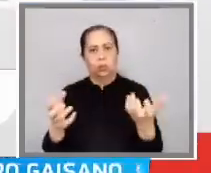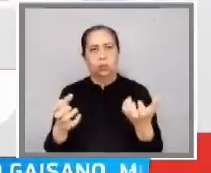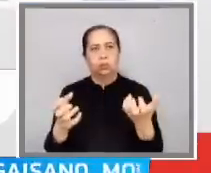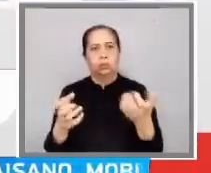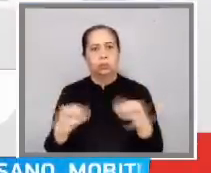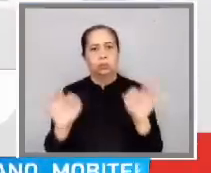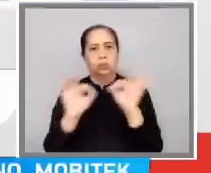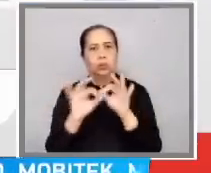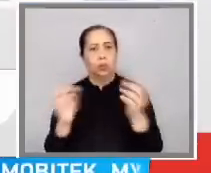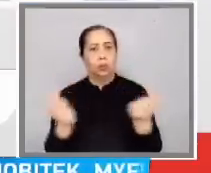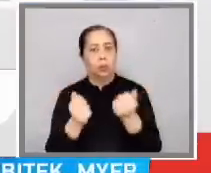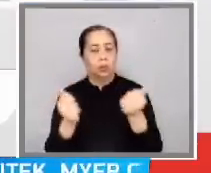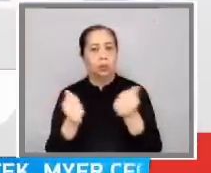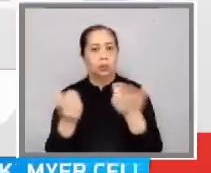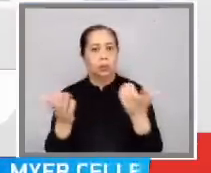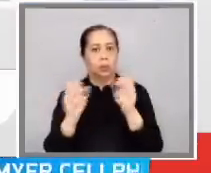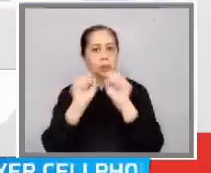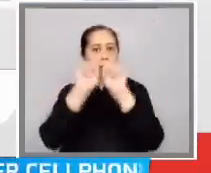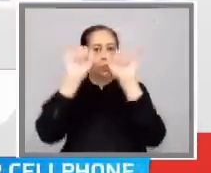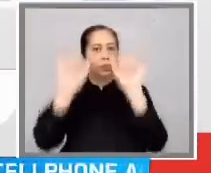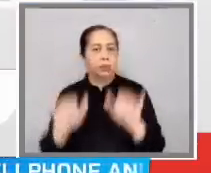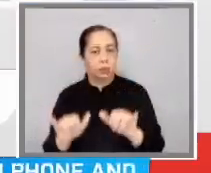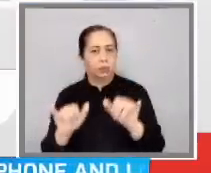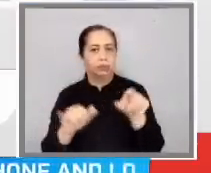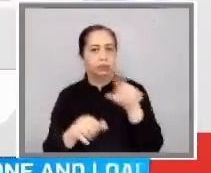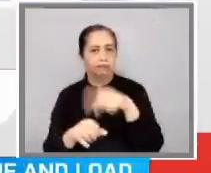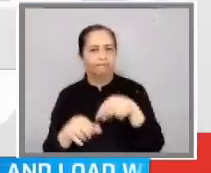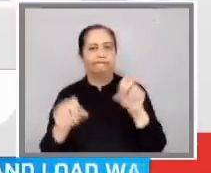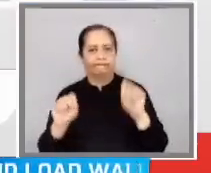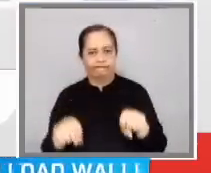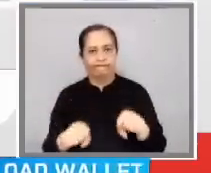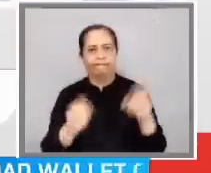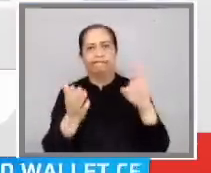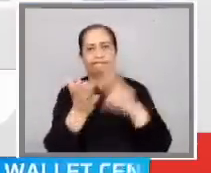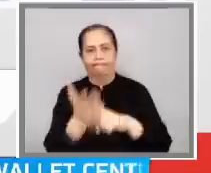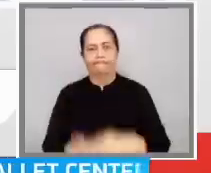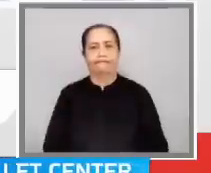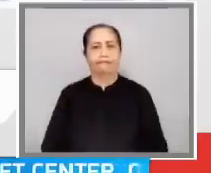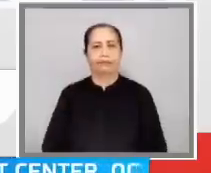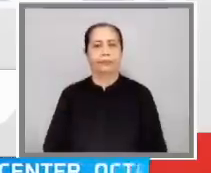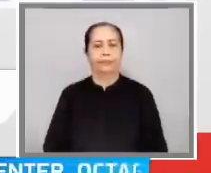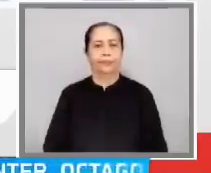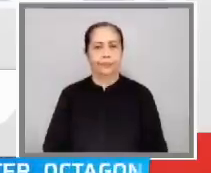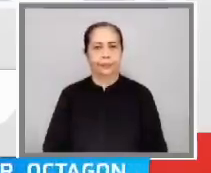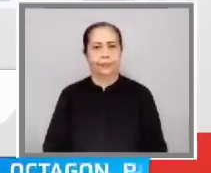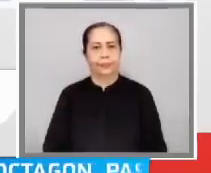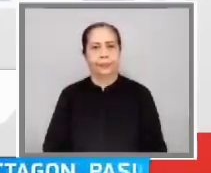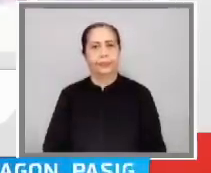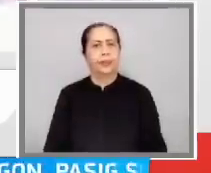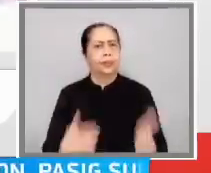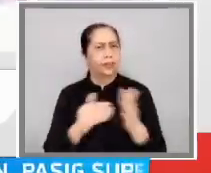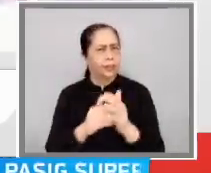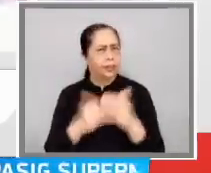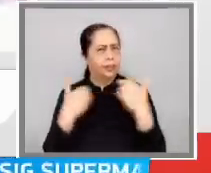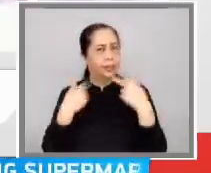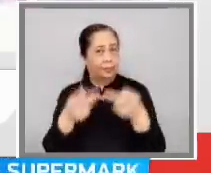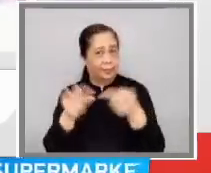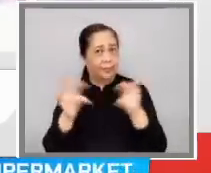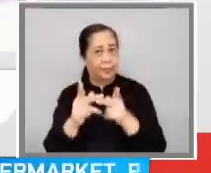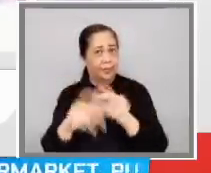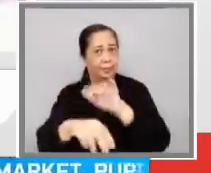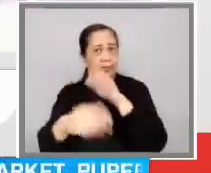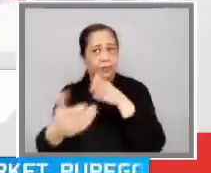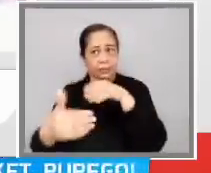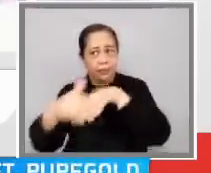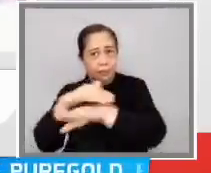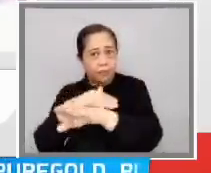as available na po yung systems ng mga PTEs, pwede na po silang magparehistro. Mm-hmm. And again, may on-site naman ho ba? May on-site naman ho,